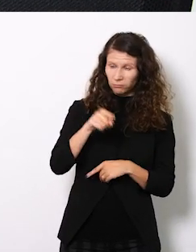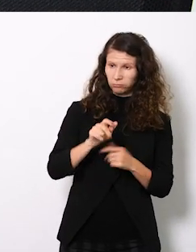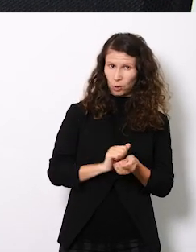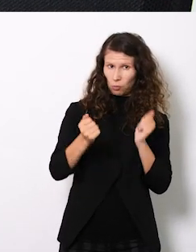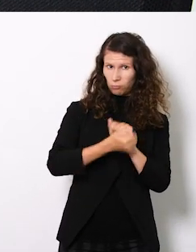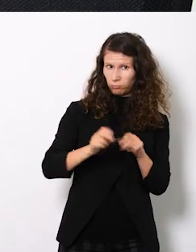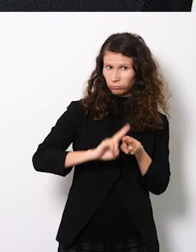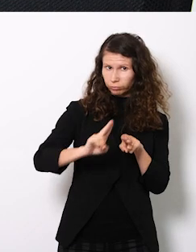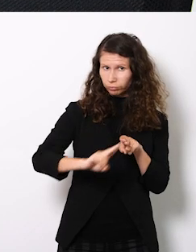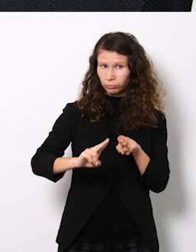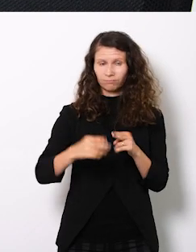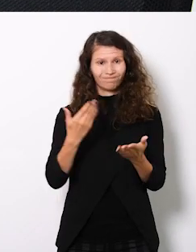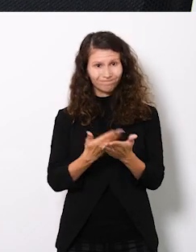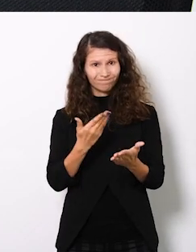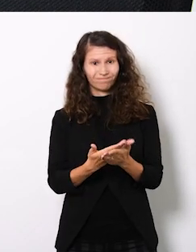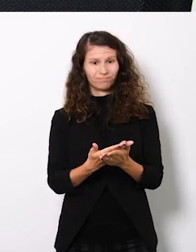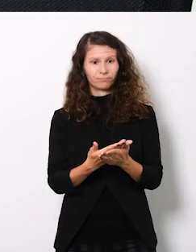und eben auch dadurch eine